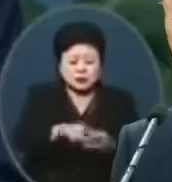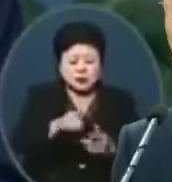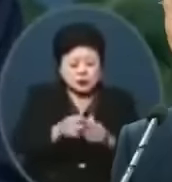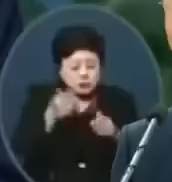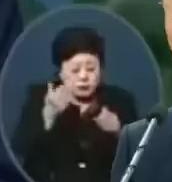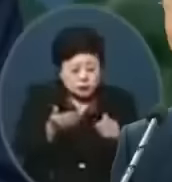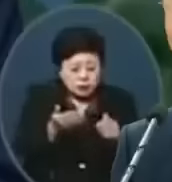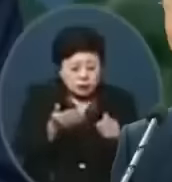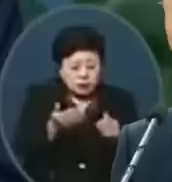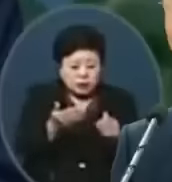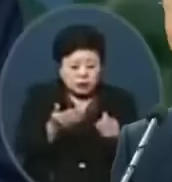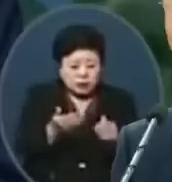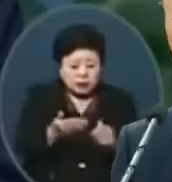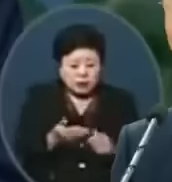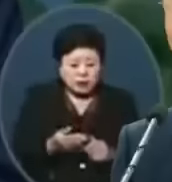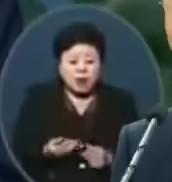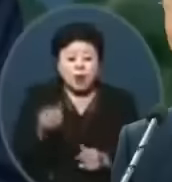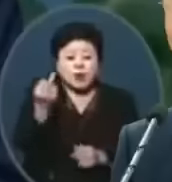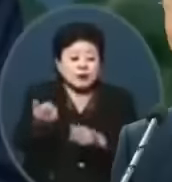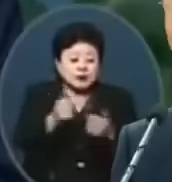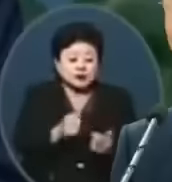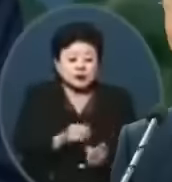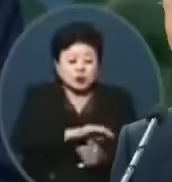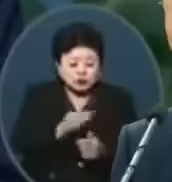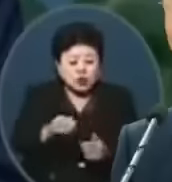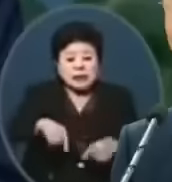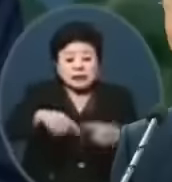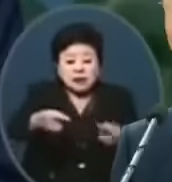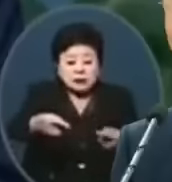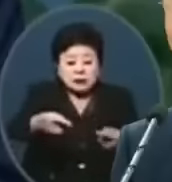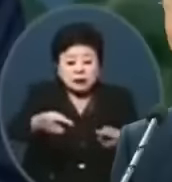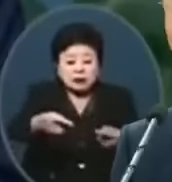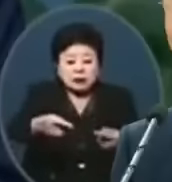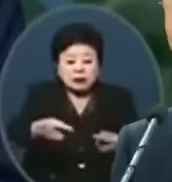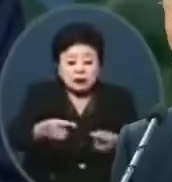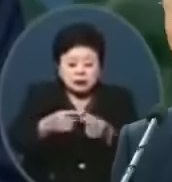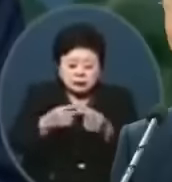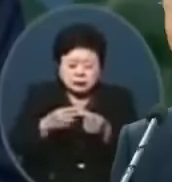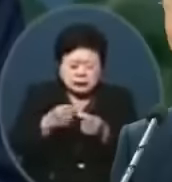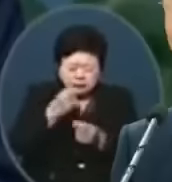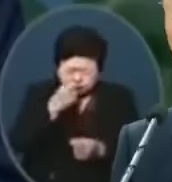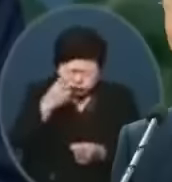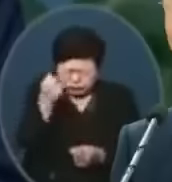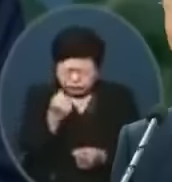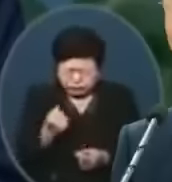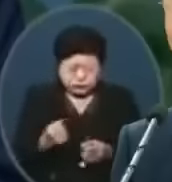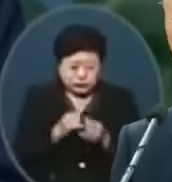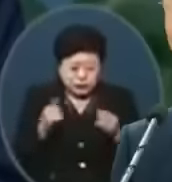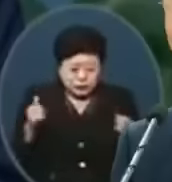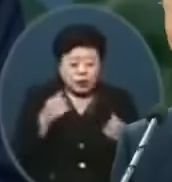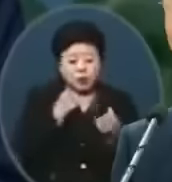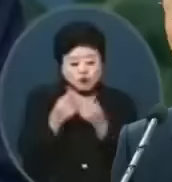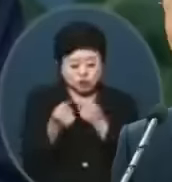예수님께서 오라버니가 죽어 무덤에 들어가서 나흘이 되어 썩은 냄새가 나는데도 불구하고